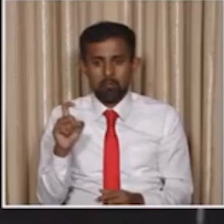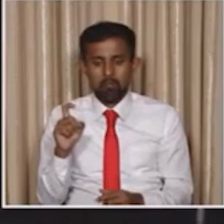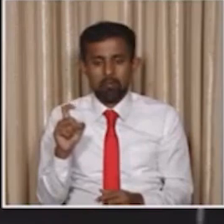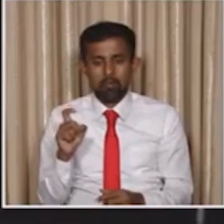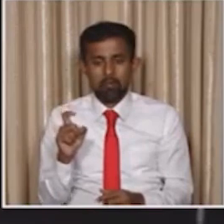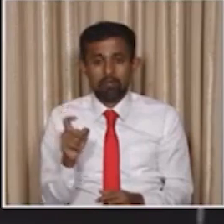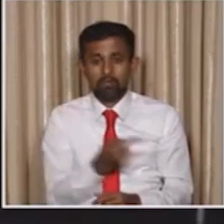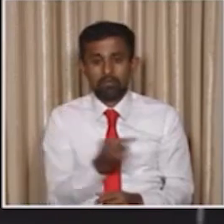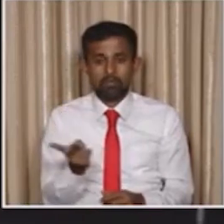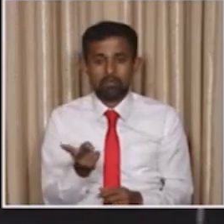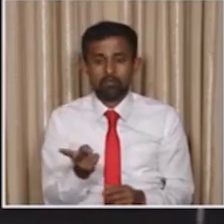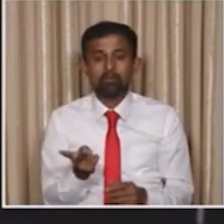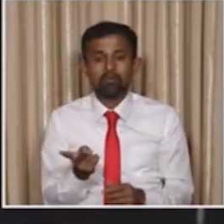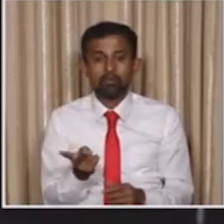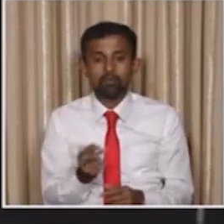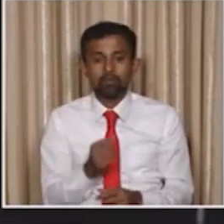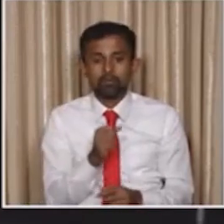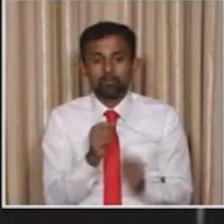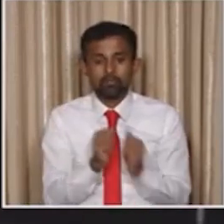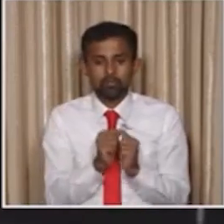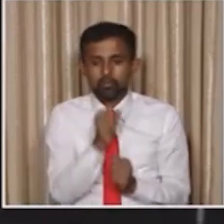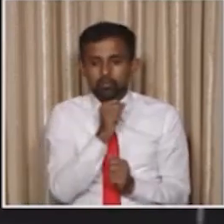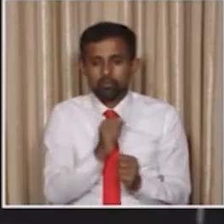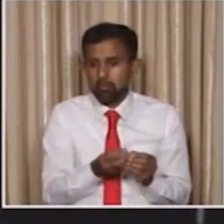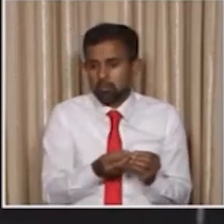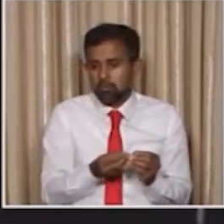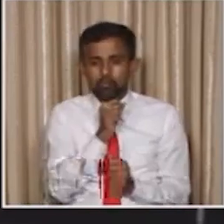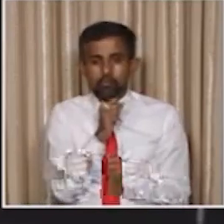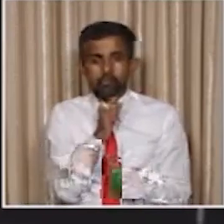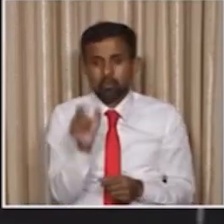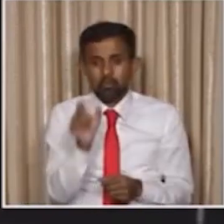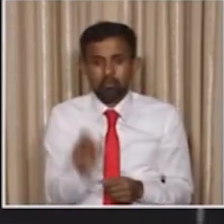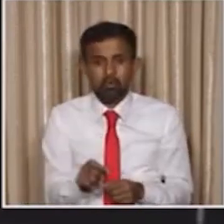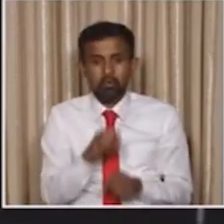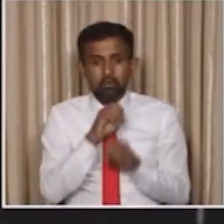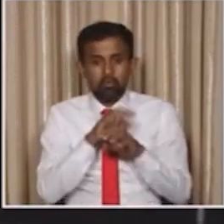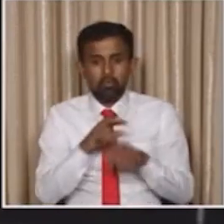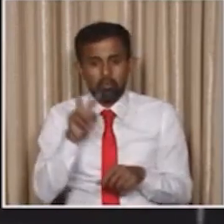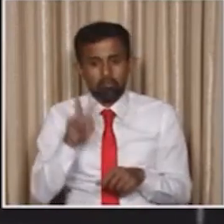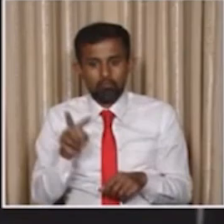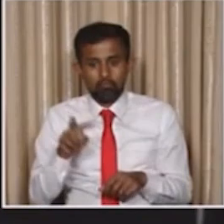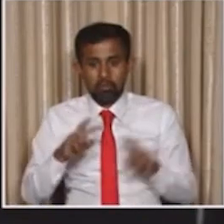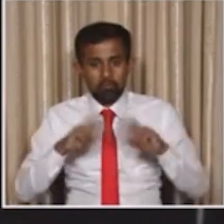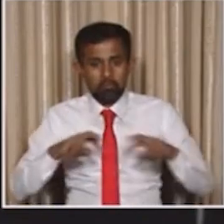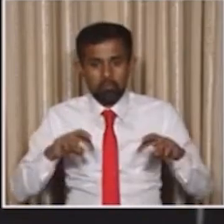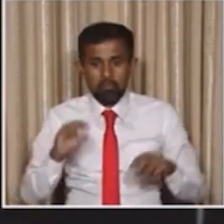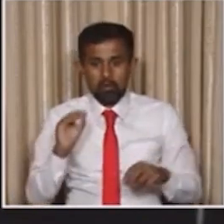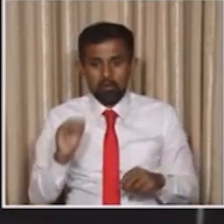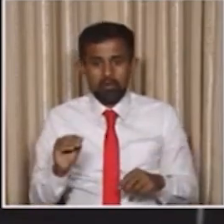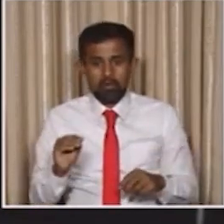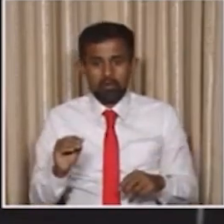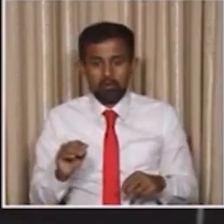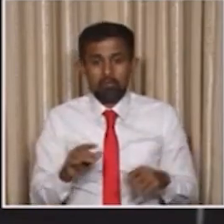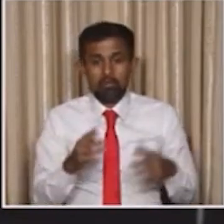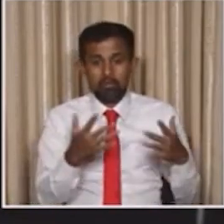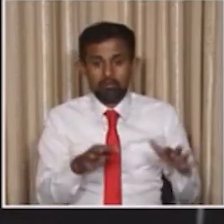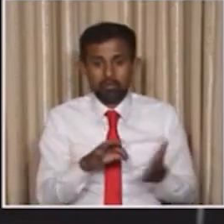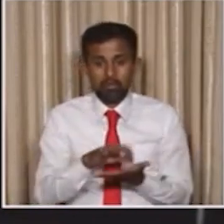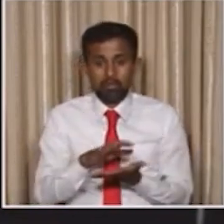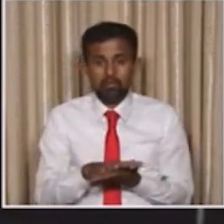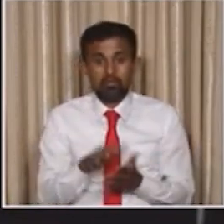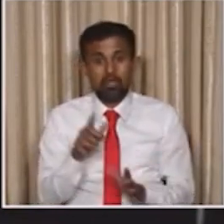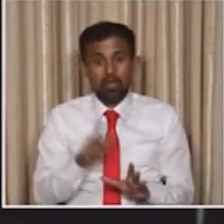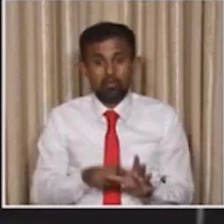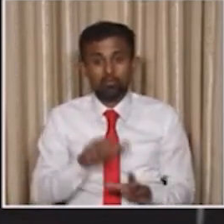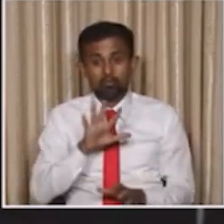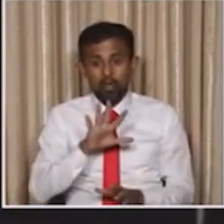මේ දෙපාර්ශ්වයේ තිබෙන විශ්‍රාමයන් ආසන්න කෙනෙක්ගේ විනය පරීක්ෂණයක් තිබුණොත් ඒ විනය පරීක්ෂණයේ අවසන් තීරණය දෙන්න අවුරුදු